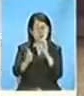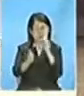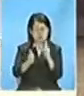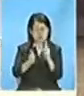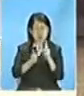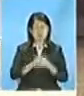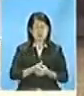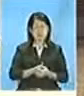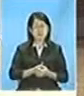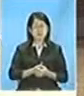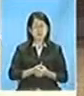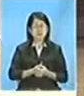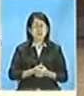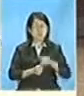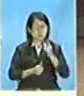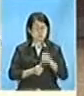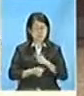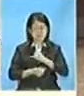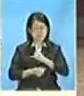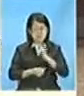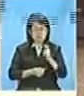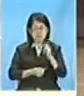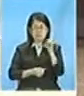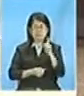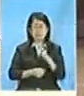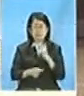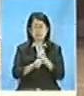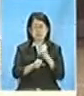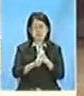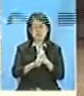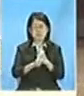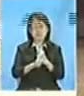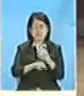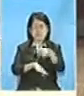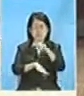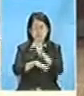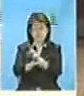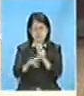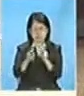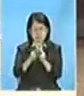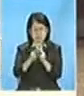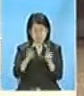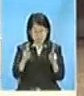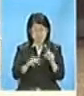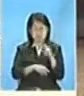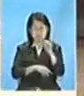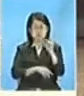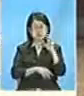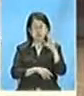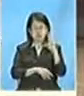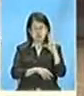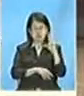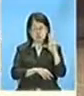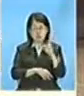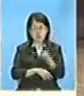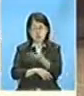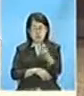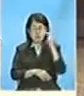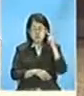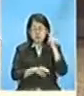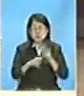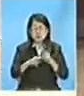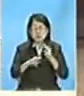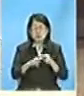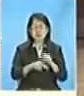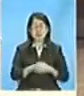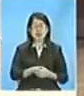นึ่งนั้นเนี่ยจะต้องไปทำหน้าที่เป็นประธานกรรมาธิการกิจการ วุฒิสภาหรือที่พวกเรารู้จักกันในนามกิ